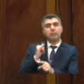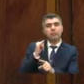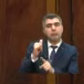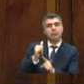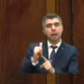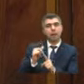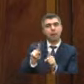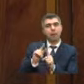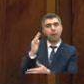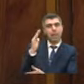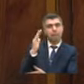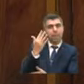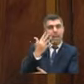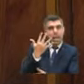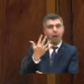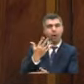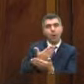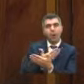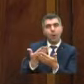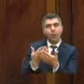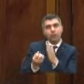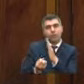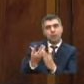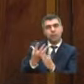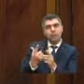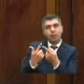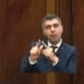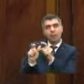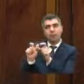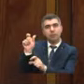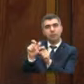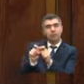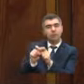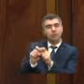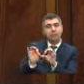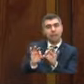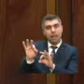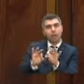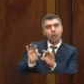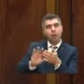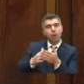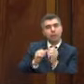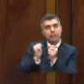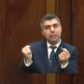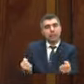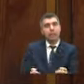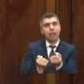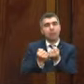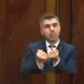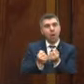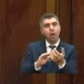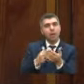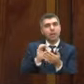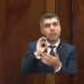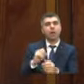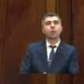البيئي وتسريع وتيرة تحقيق أهداف التنمية المستدامة، وهذا الشيء في عندنا في استراتيجية التنمية الوطنية للتنمية المستدامة SNDD،